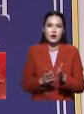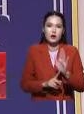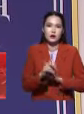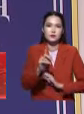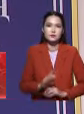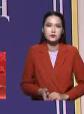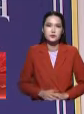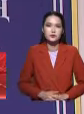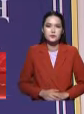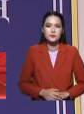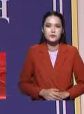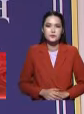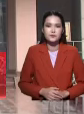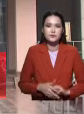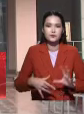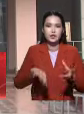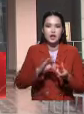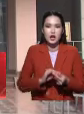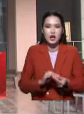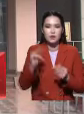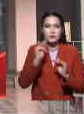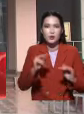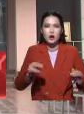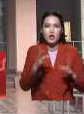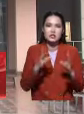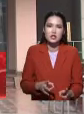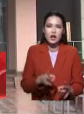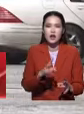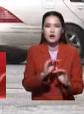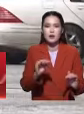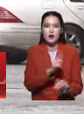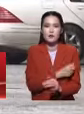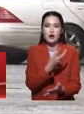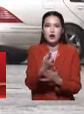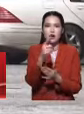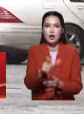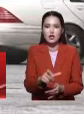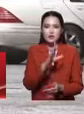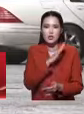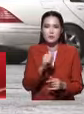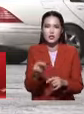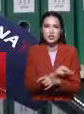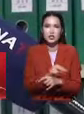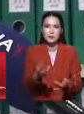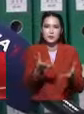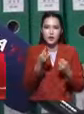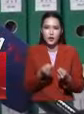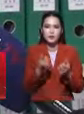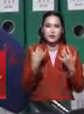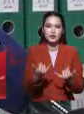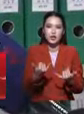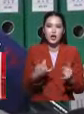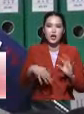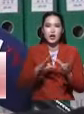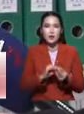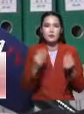Төбелес салдарынан бір оқушымыз дене жарақатын алып, балалар ауруханасында ем алып жатыр. Жағдайы жақсы. Тәртіпке